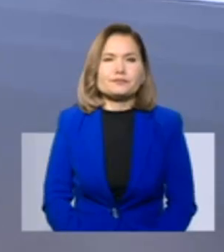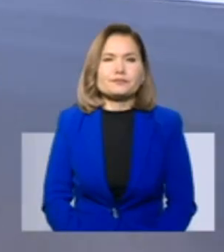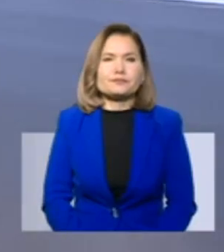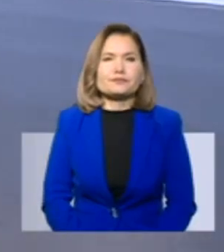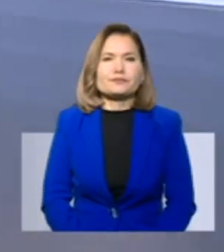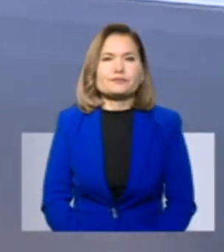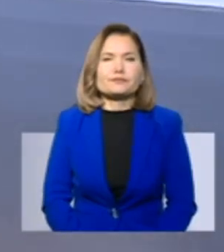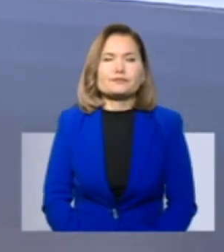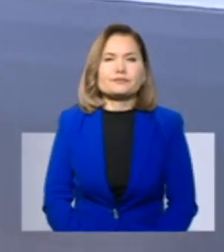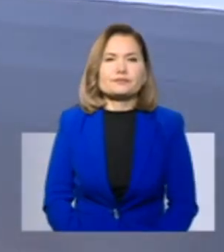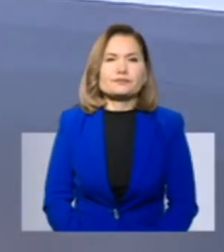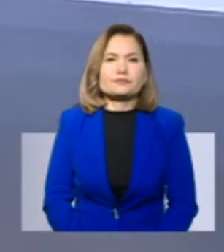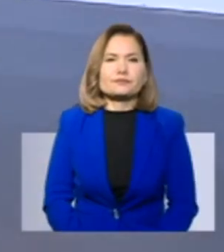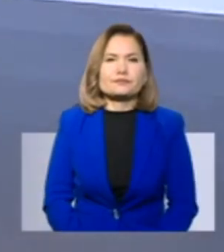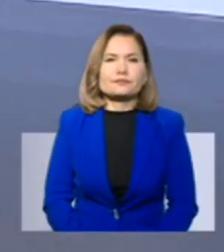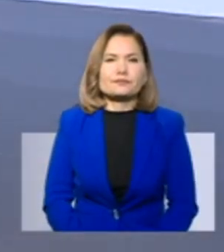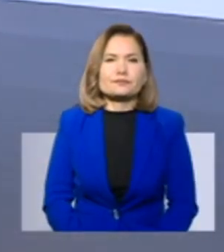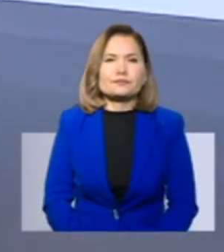мәліметі.